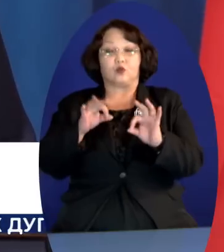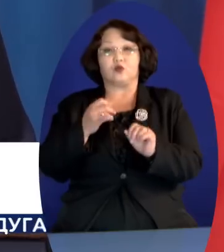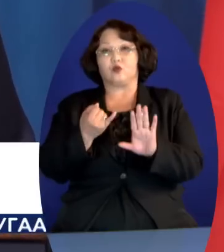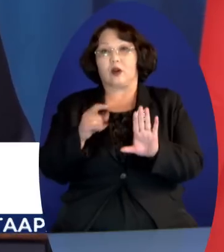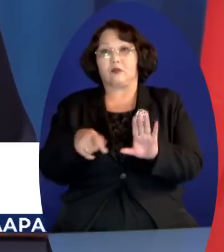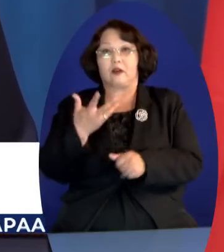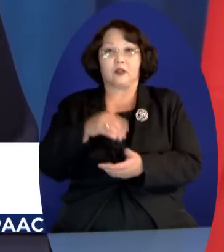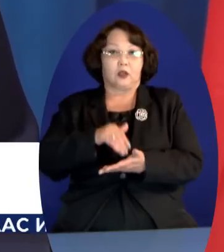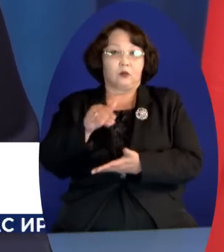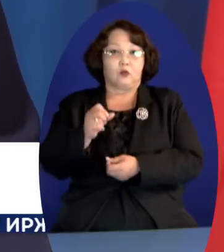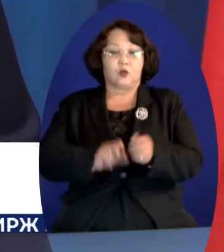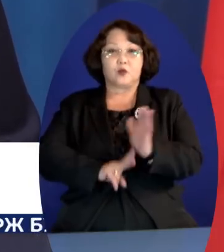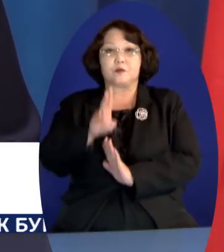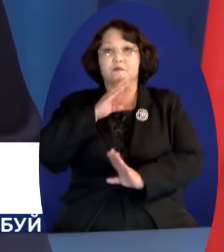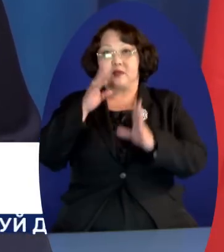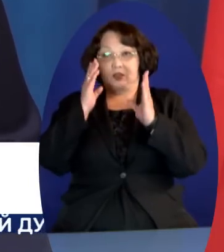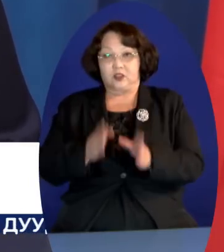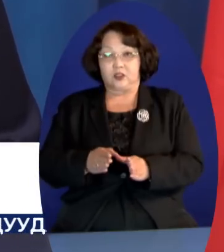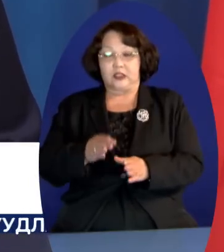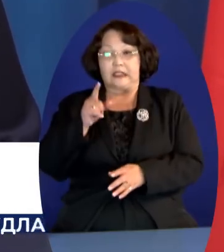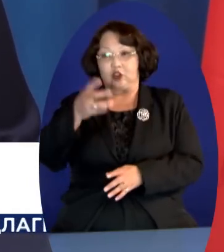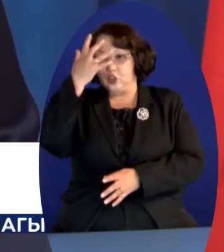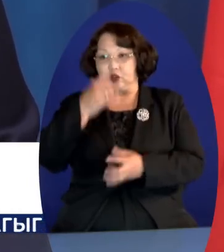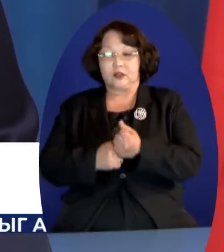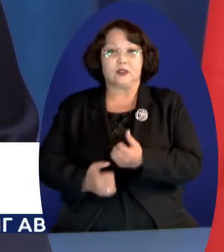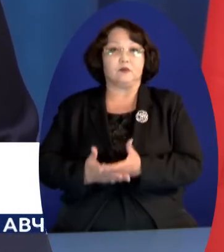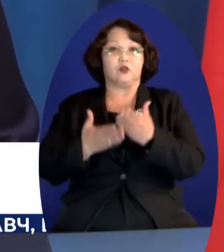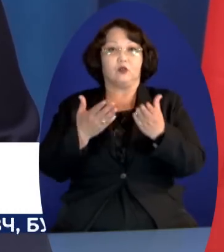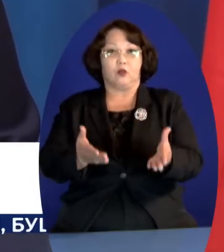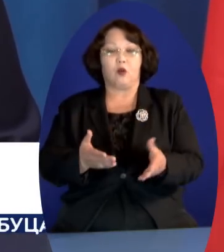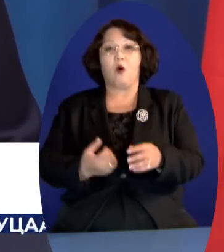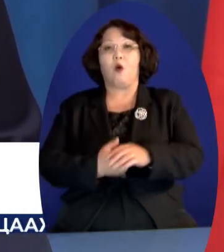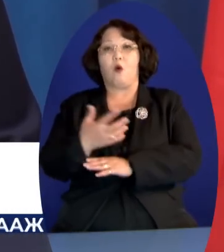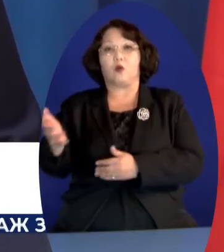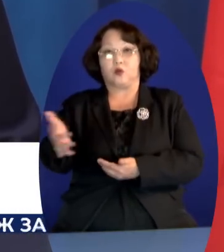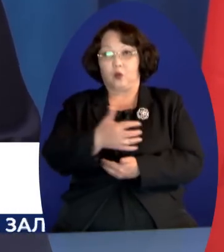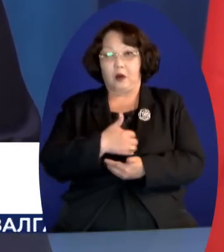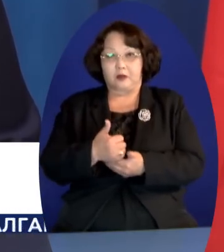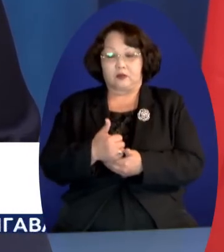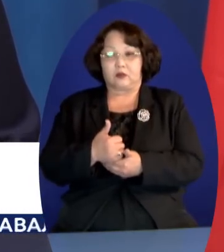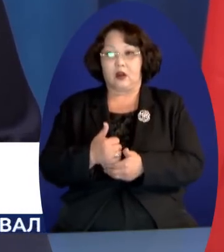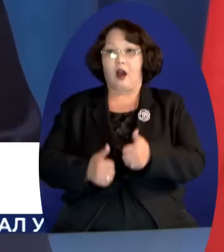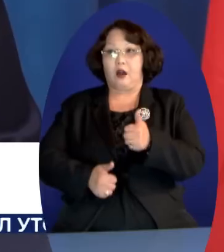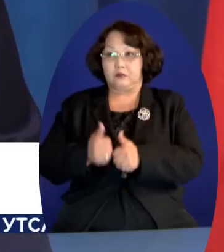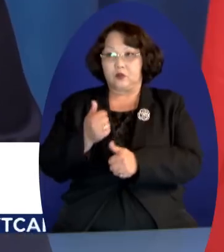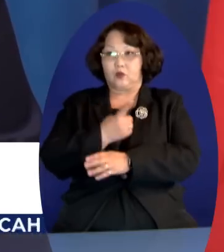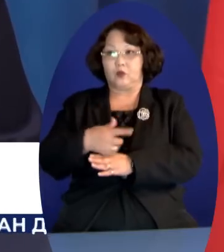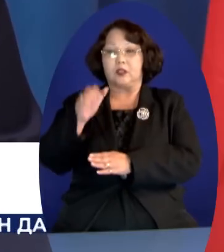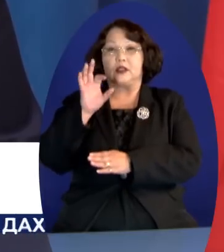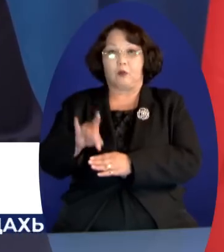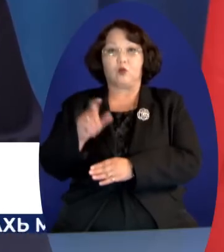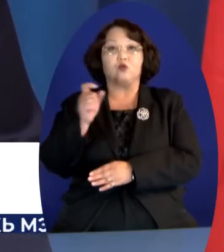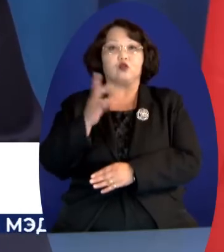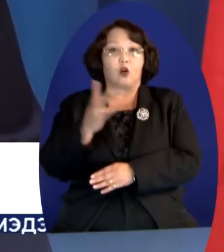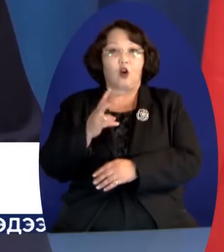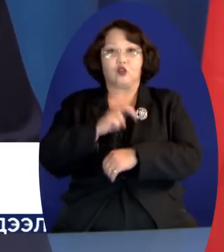төгрөгийг гаргахаар шийдвэрлээ. Тэгэхээр энэ татаасыг бол бид нар ургац хураалтын гүйцэтгэлээр нь хүнсний ногоо, төмс,